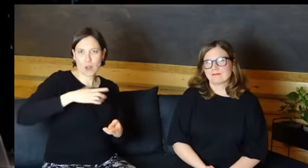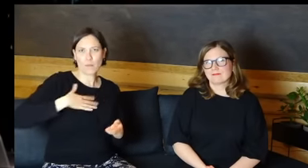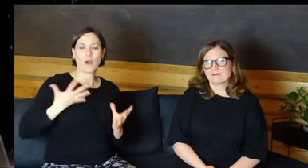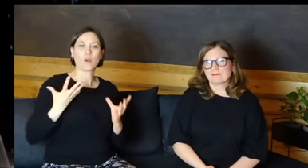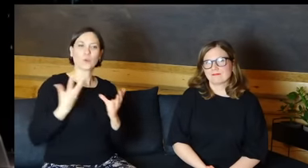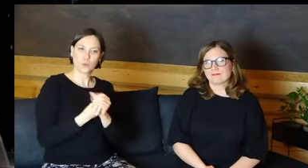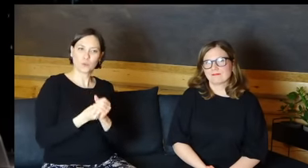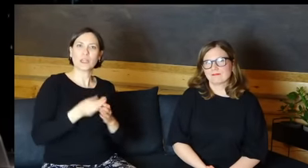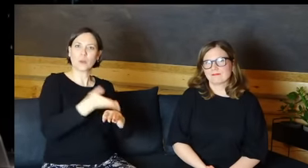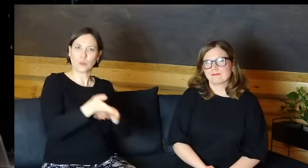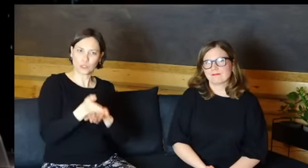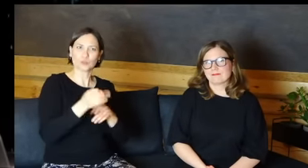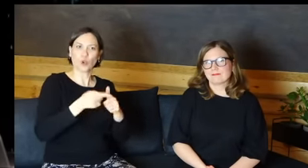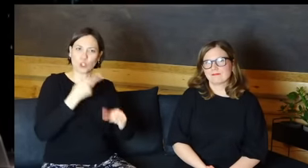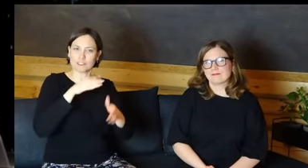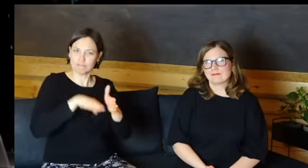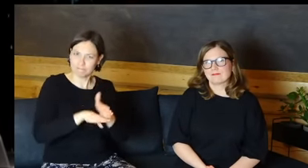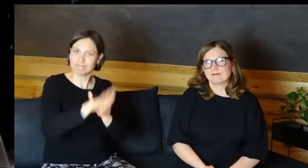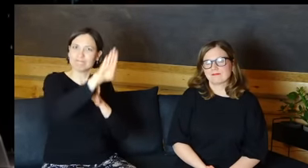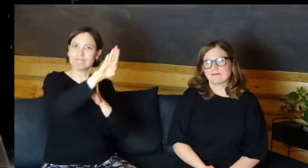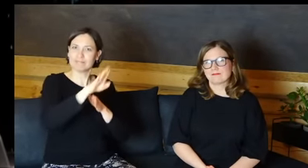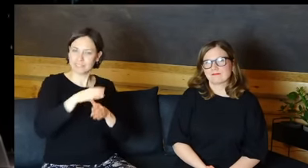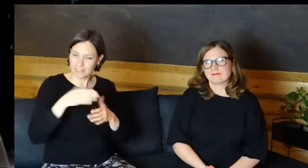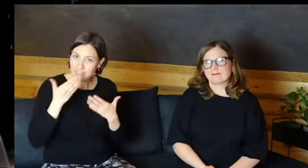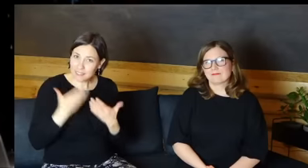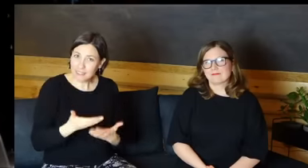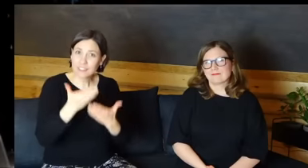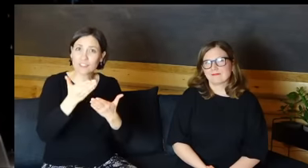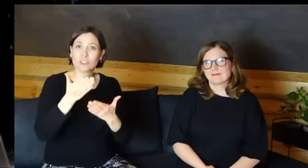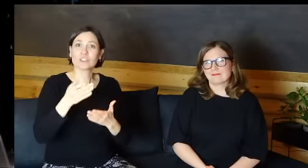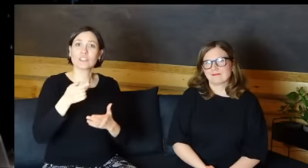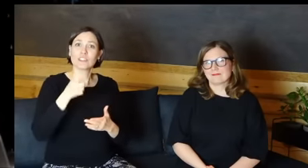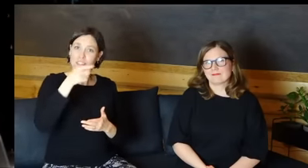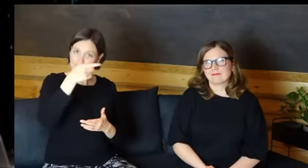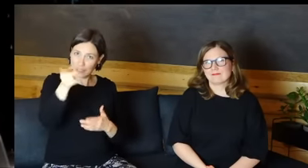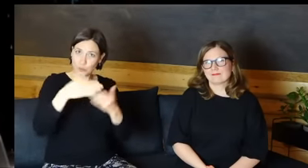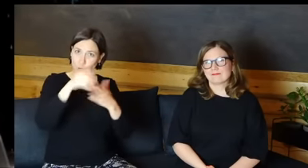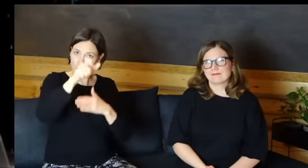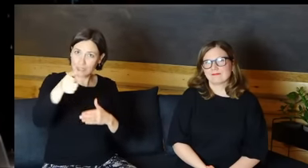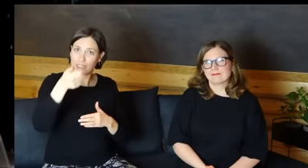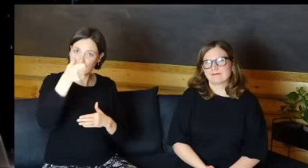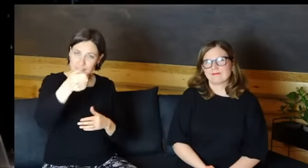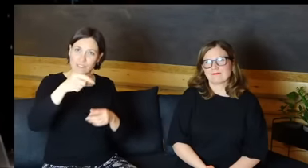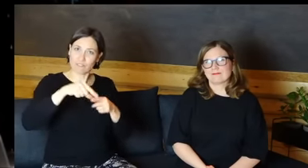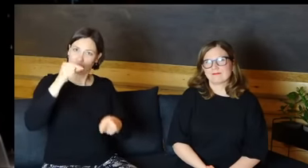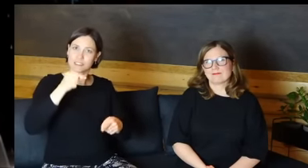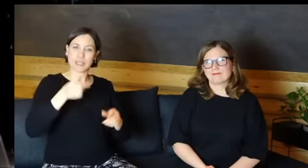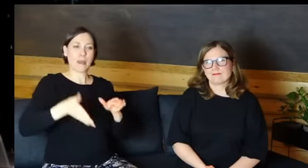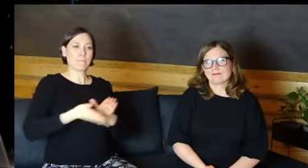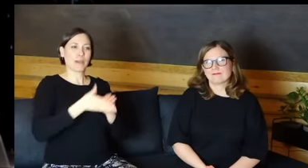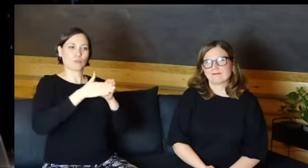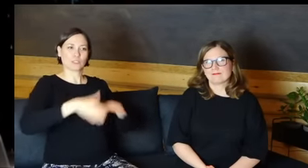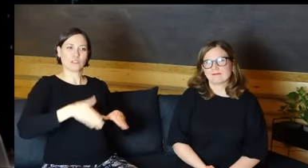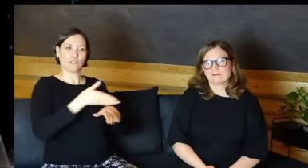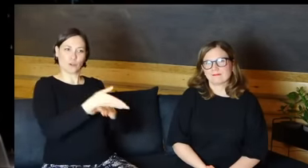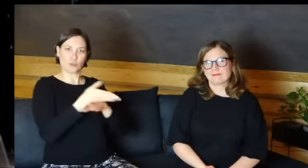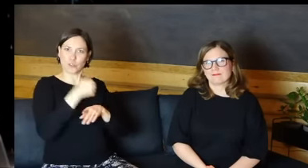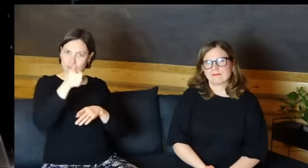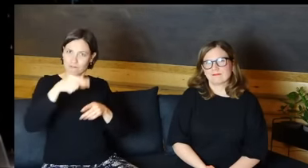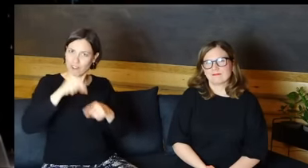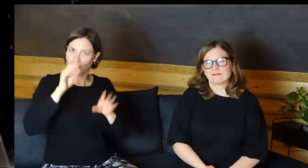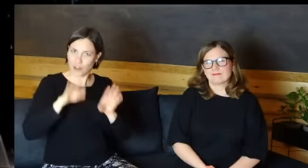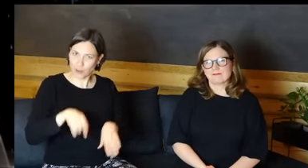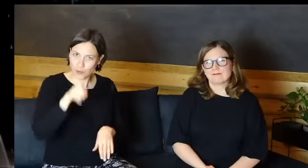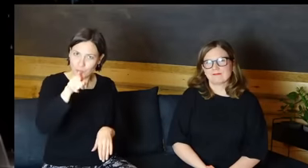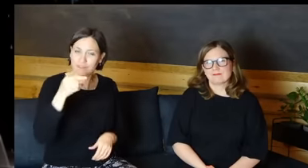eteenpäin viemiseksi. Kiitos siitä, että valintanne oli perustava ja kiitos tästä vuodesta. Kiitos